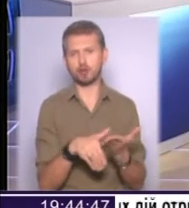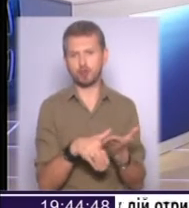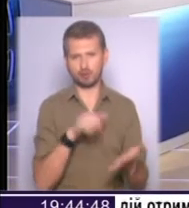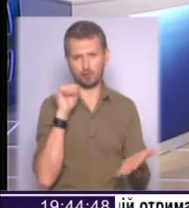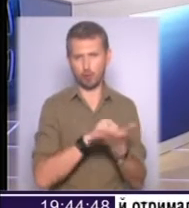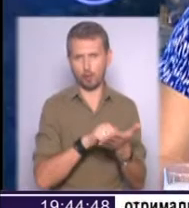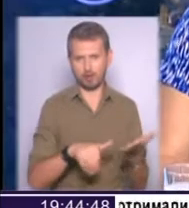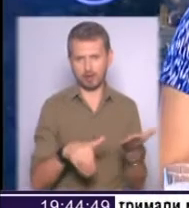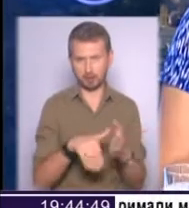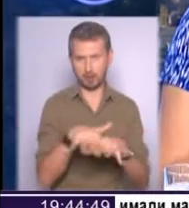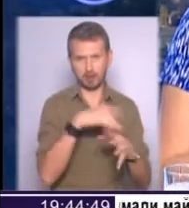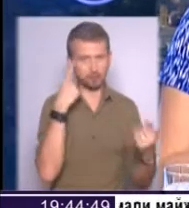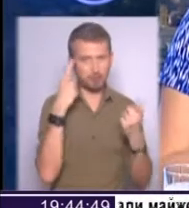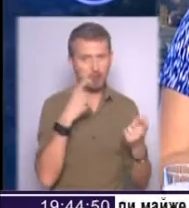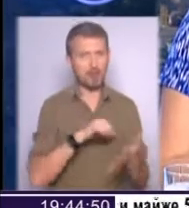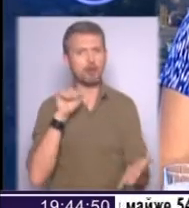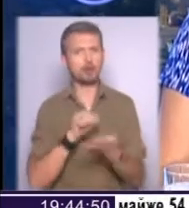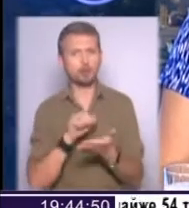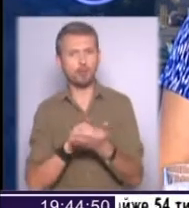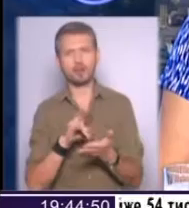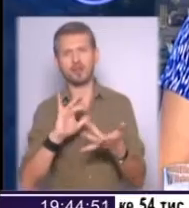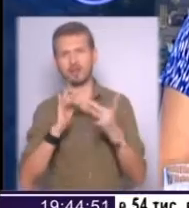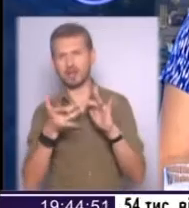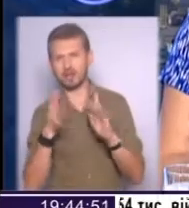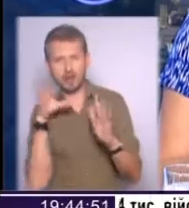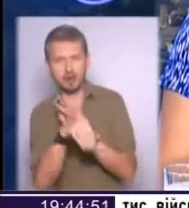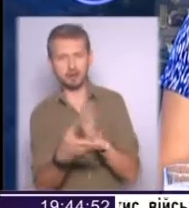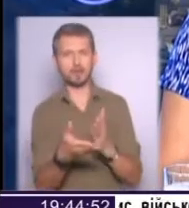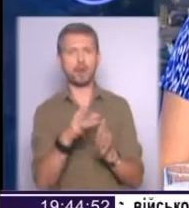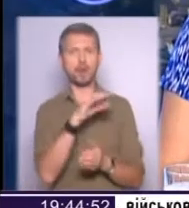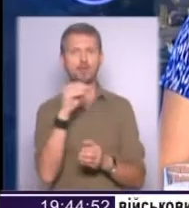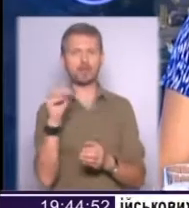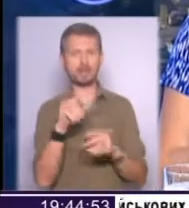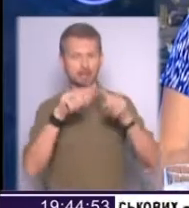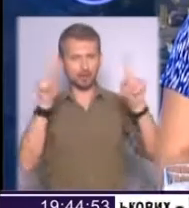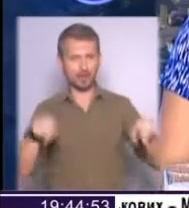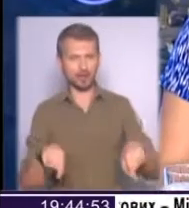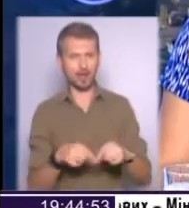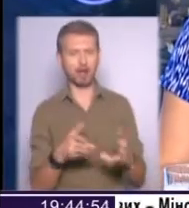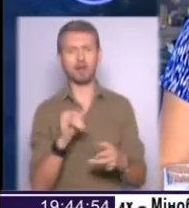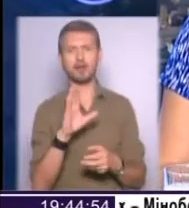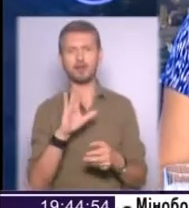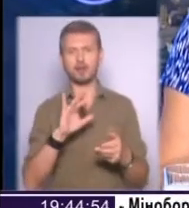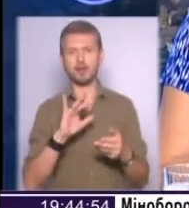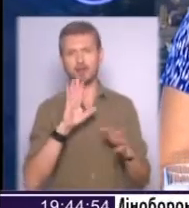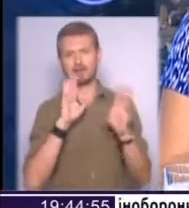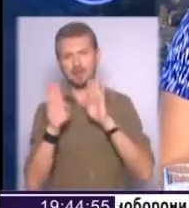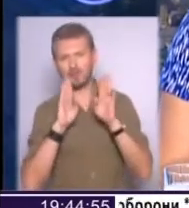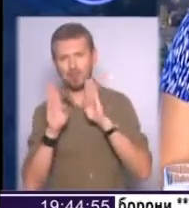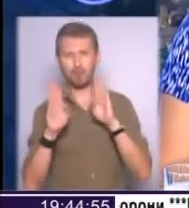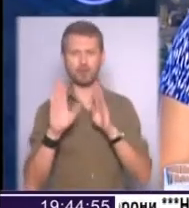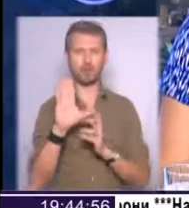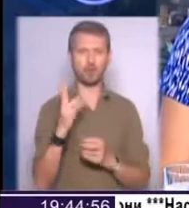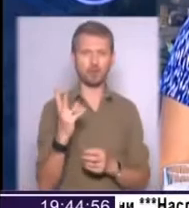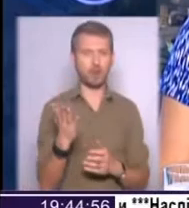масової інформації, але друкуватися і на інтернет-ресурсах, і на офіційних сторінках, і в соцмережах. Тобто,